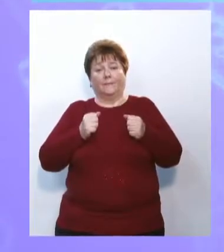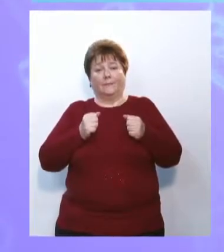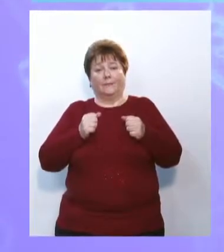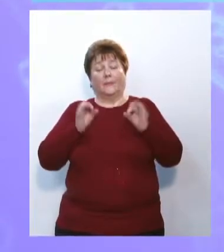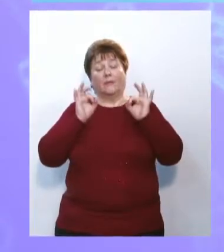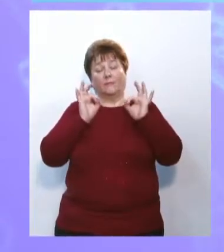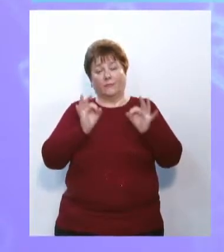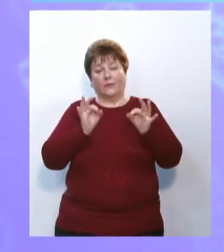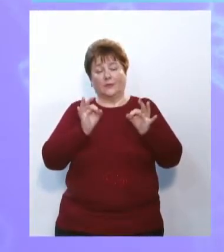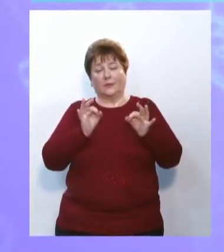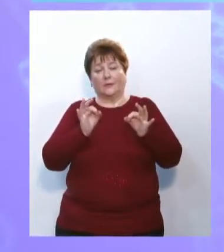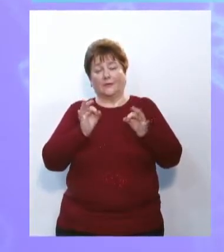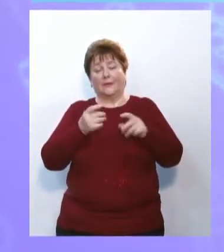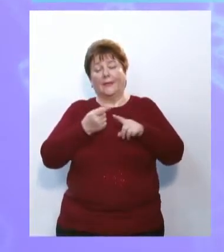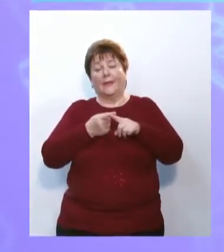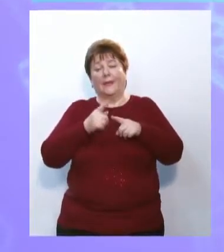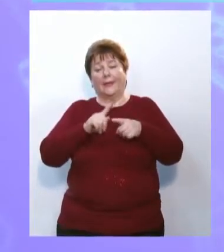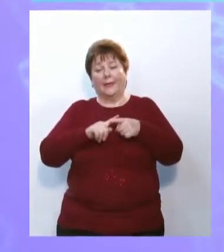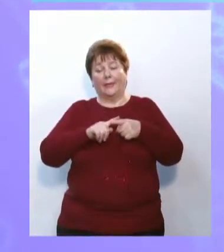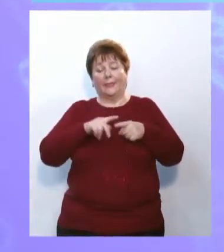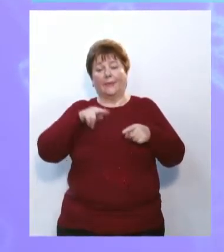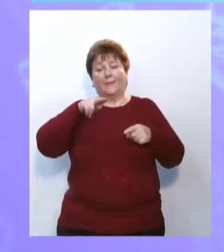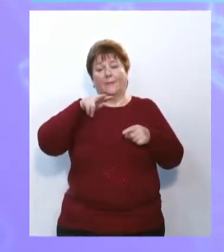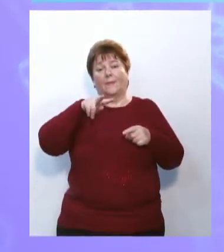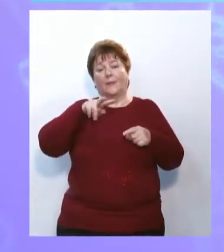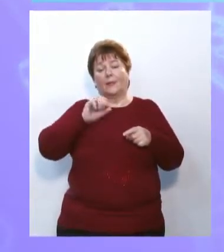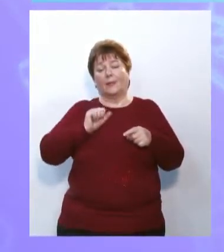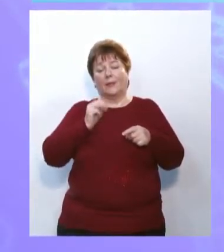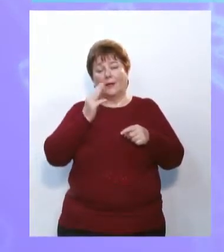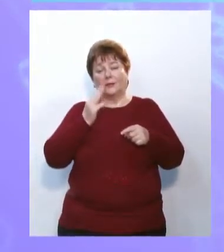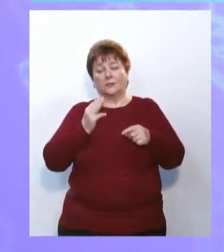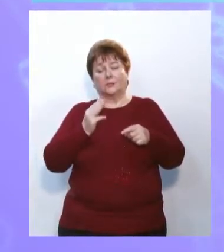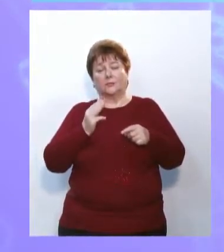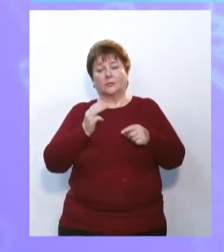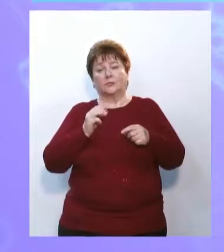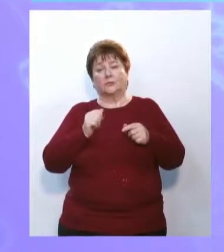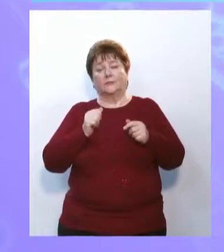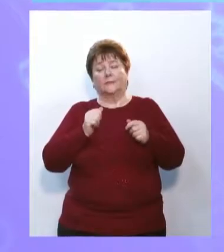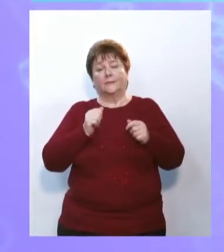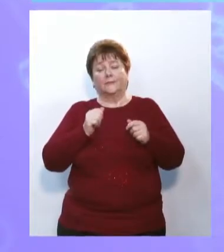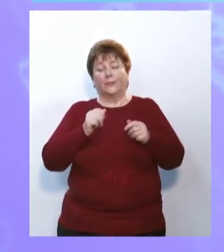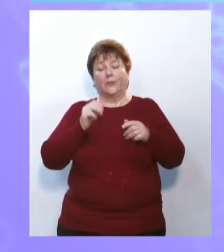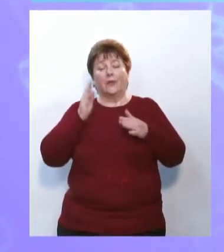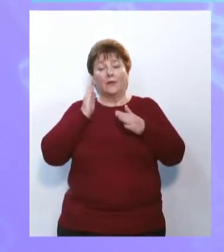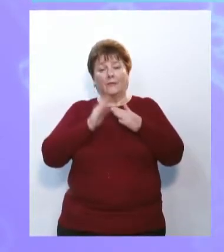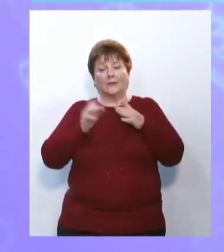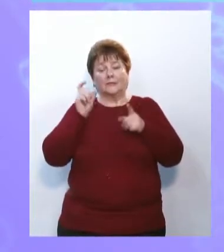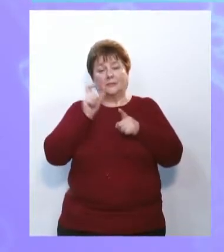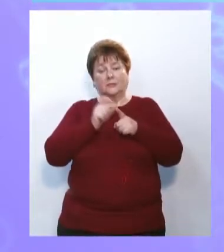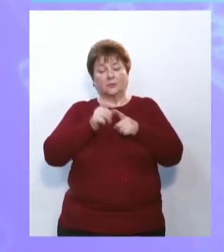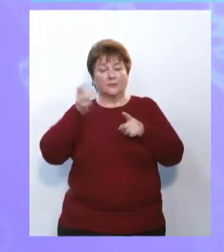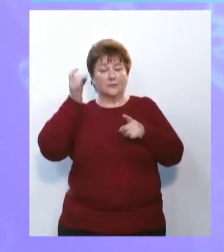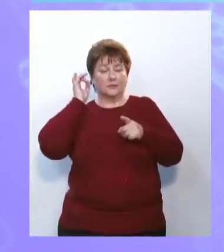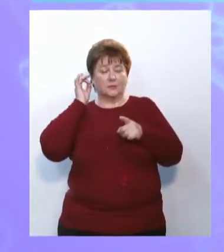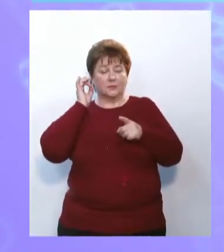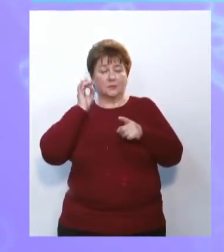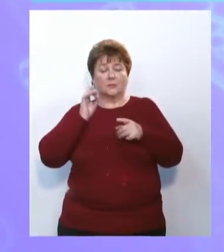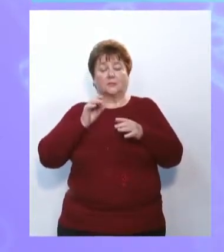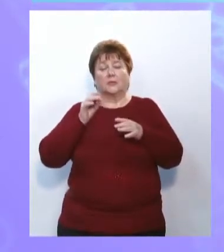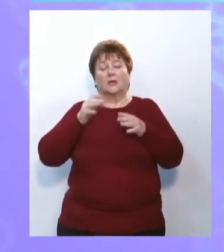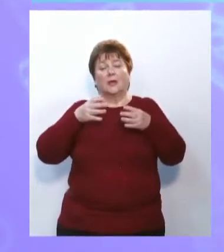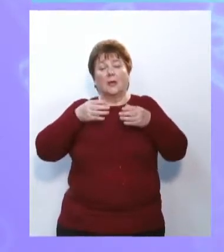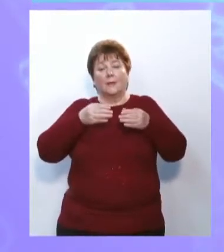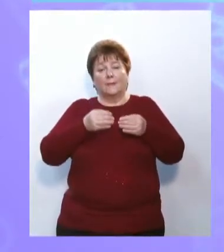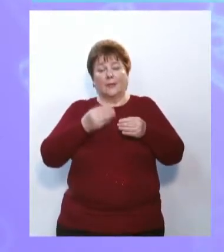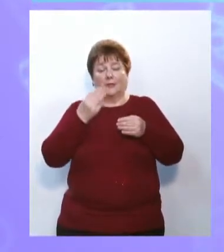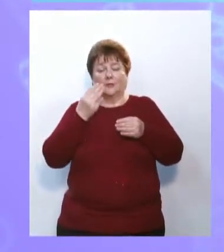Верно, это плащ. В слове плащ в конце слова слышится мягкий